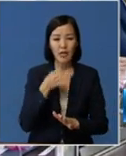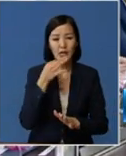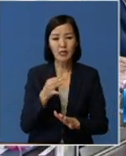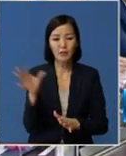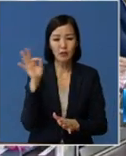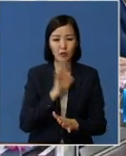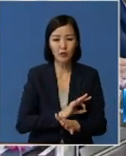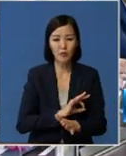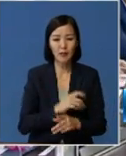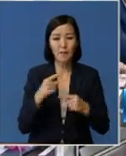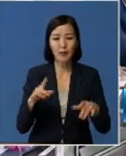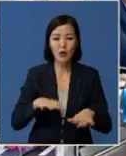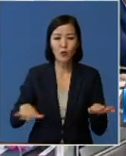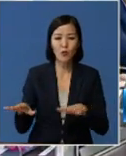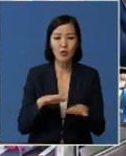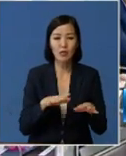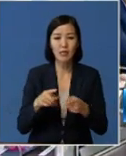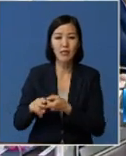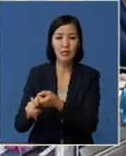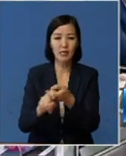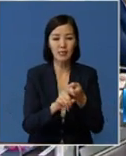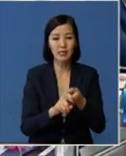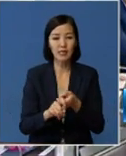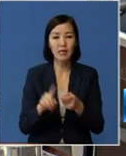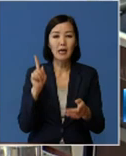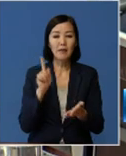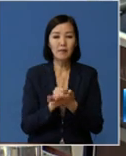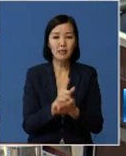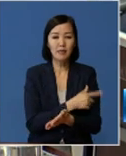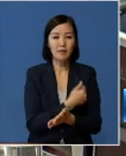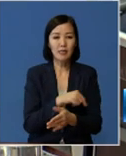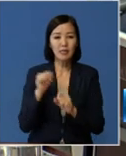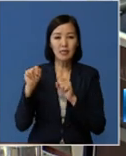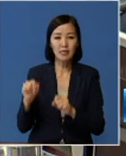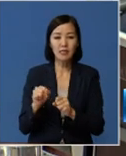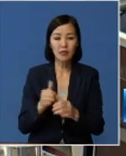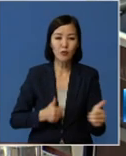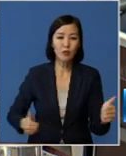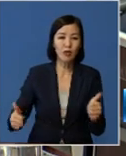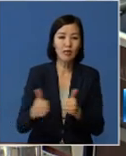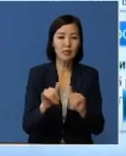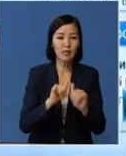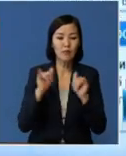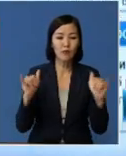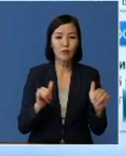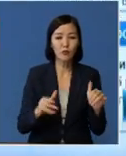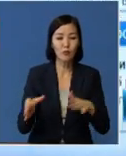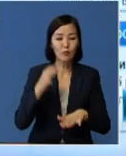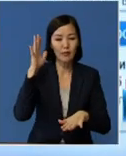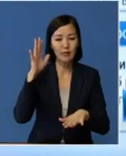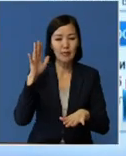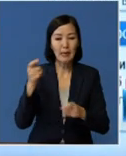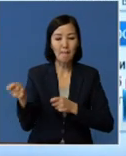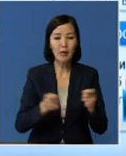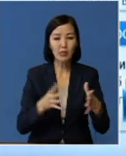ұтымды тұстары басқа өңірлерге таратылады. Медициналық әлеуметтік көмек жүйесіне көшу ісін ілгерілету үшін үкімет басшысы әкімдерден